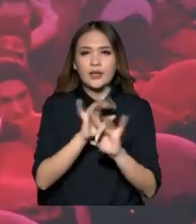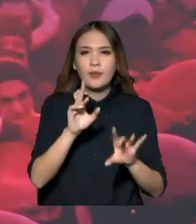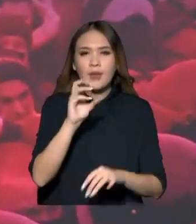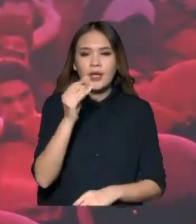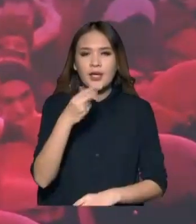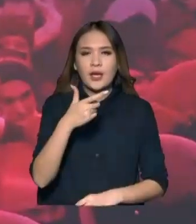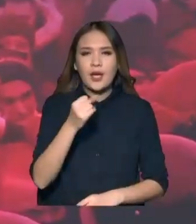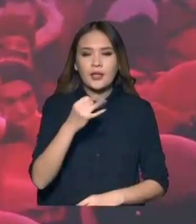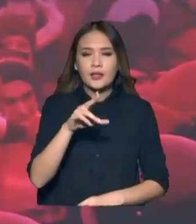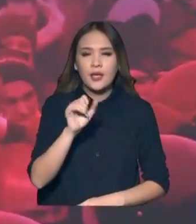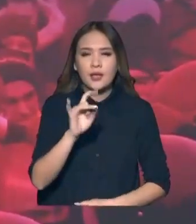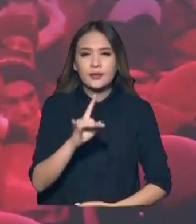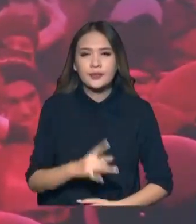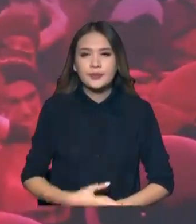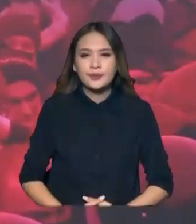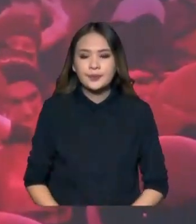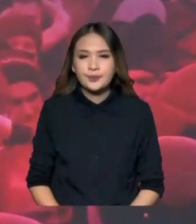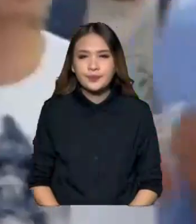Бегайдар толықтырады.